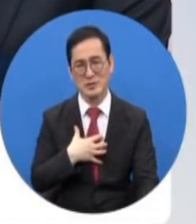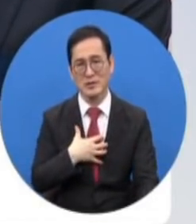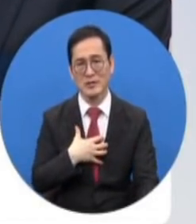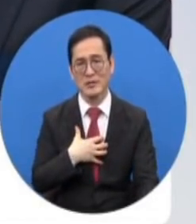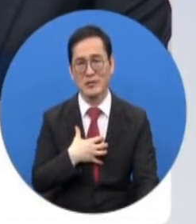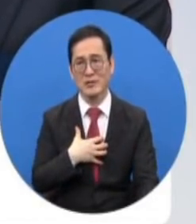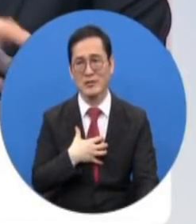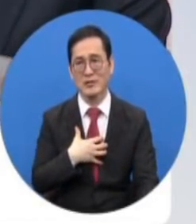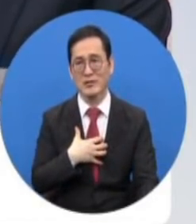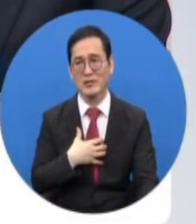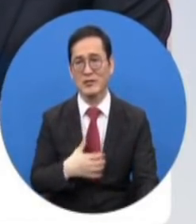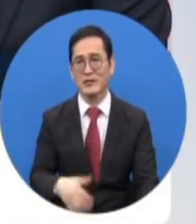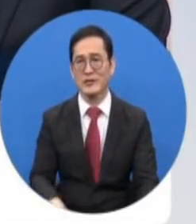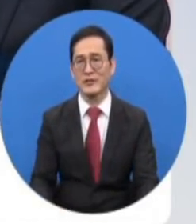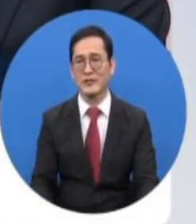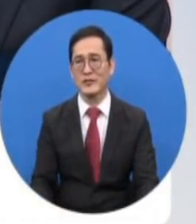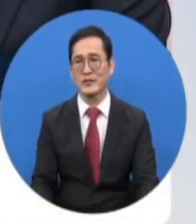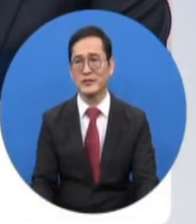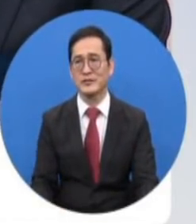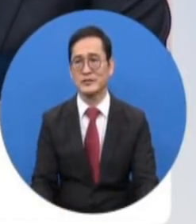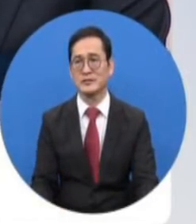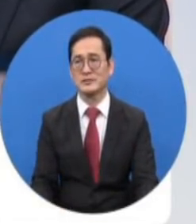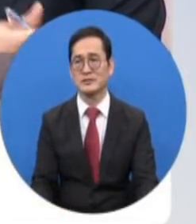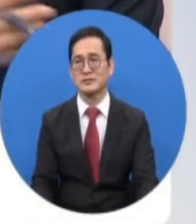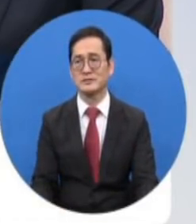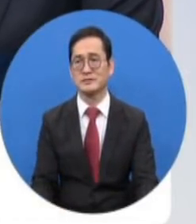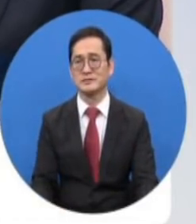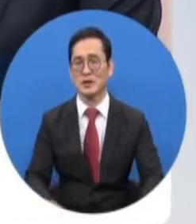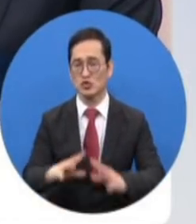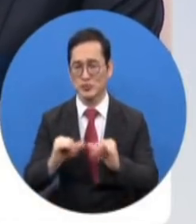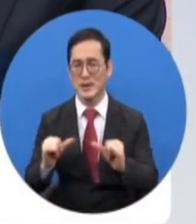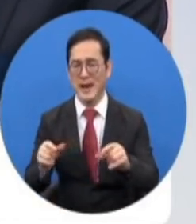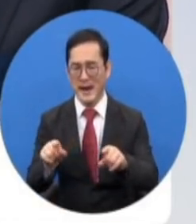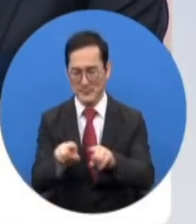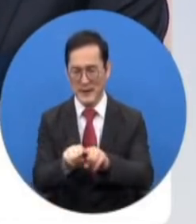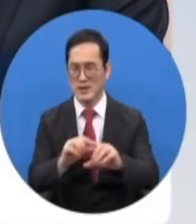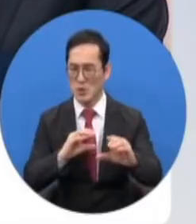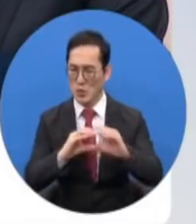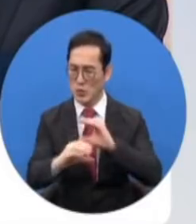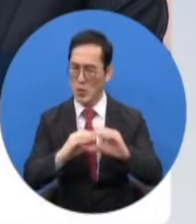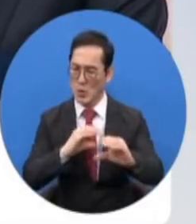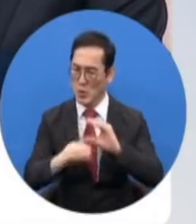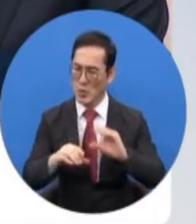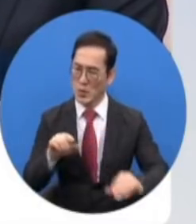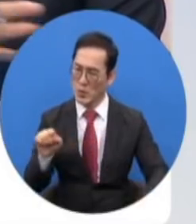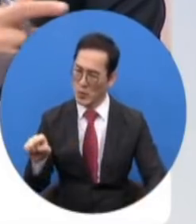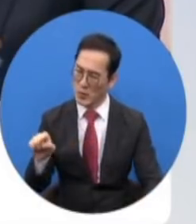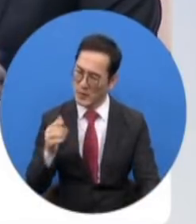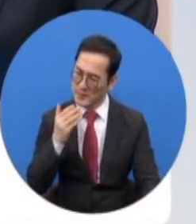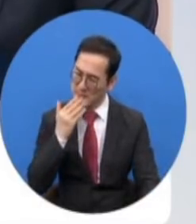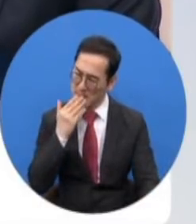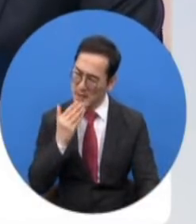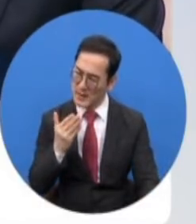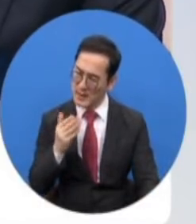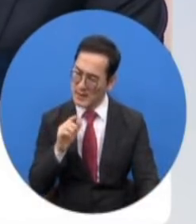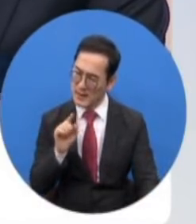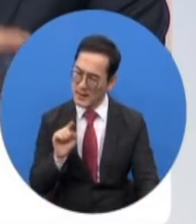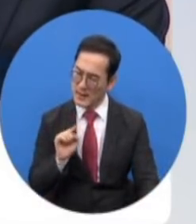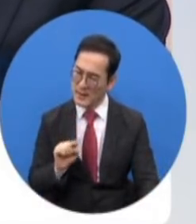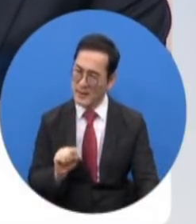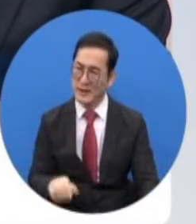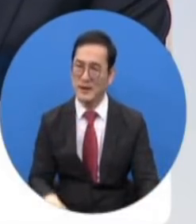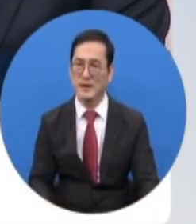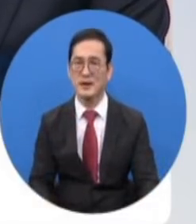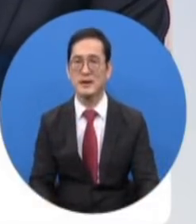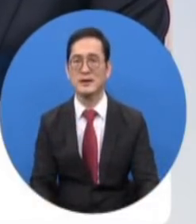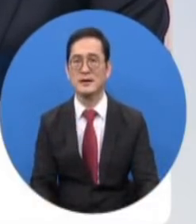다시 새로운 대통령 시대를 열고 그럼으로써 이제 시민과의 공존을 얼마만큼 이뤄낼 수 있는지 모르겠으나 결국 이전 비용의 문제가 아니라 뭐 여러